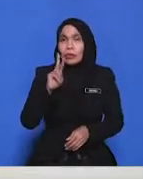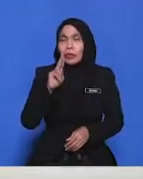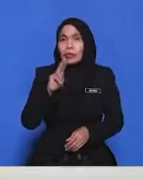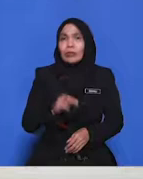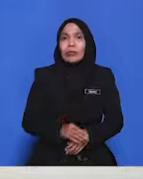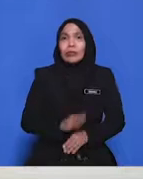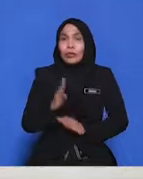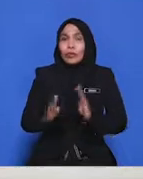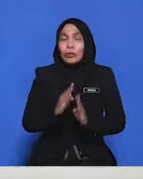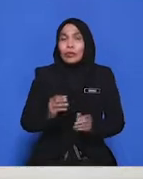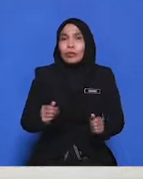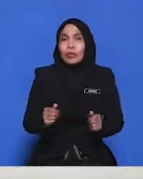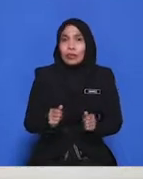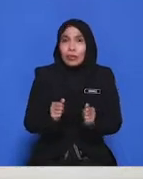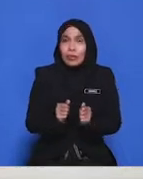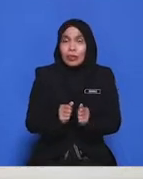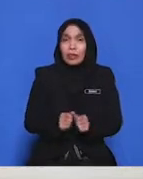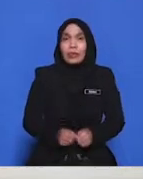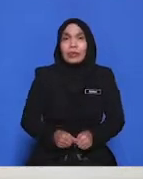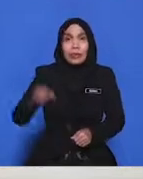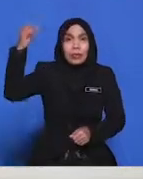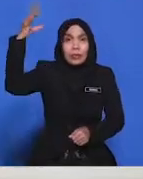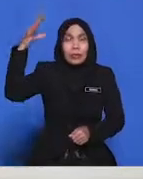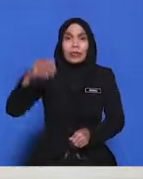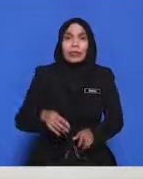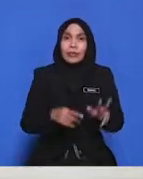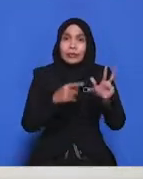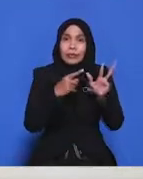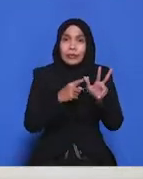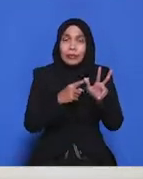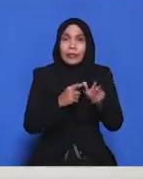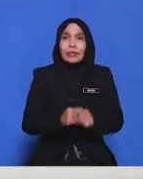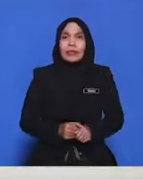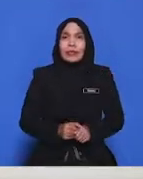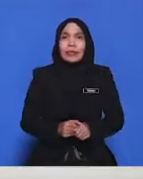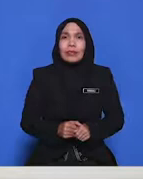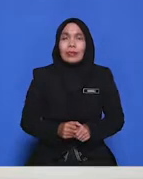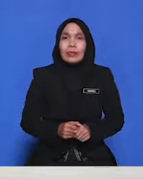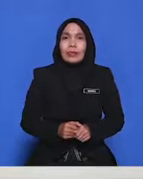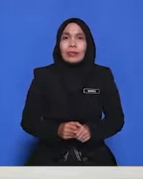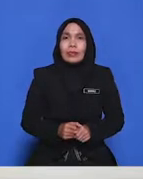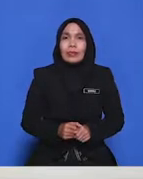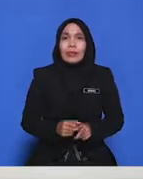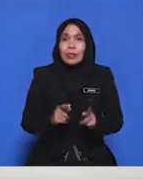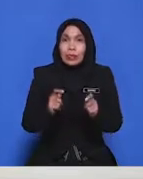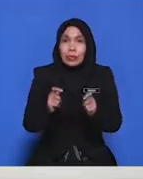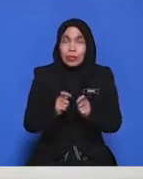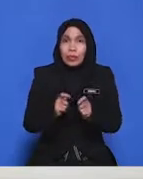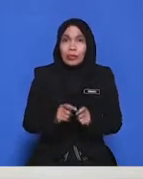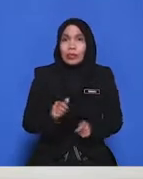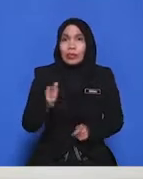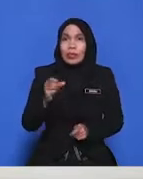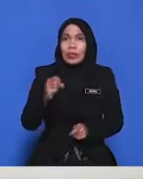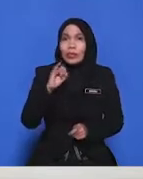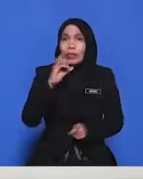matahari. Jabir bin Hayyan, orang pertama yang menemui asid sulfurik. Hasan bin